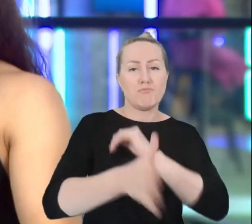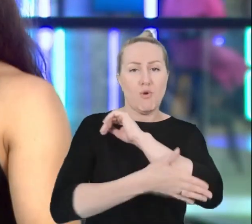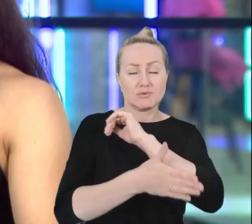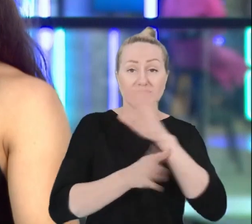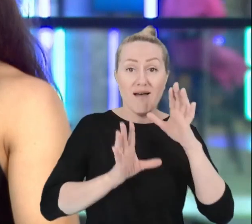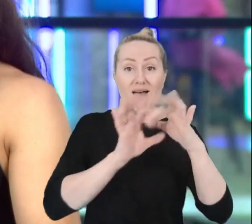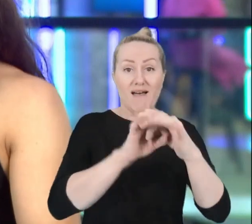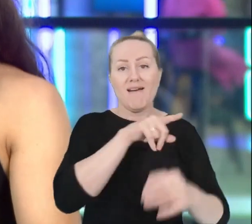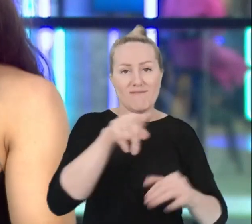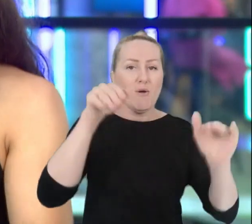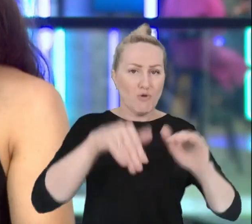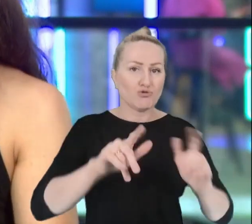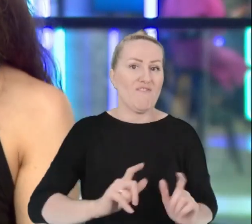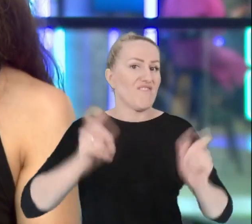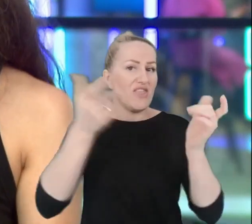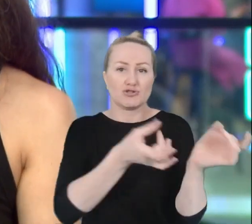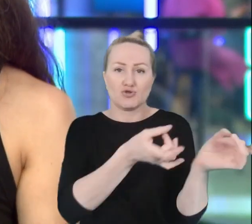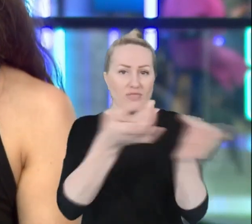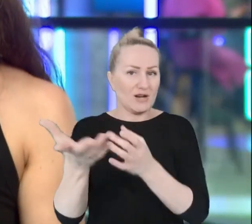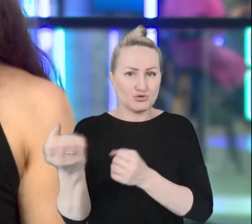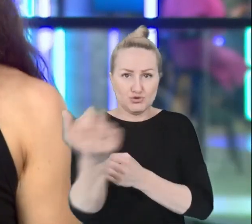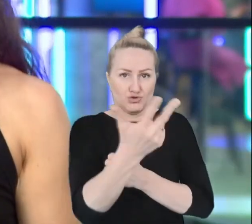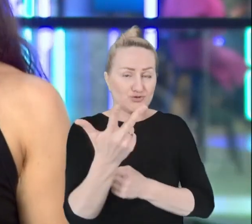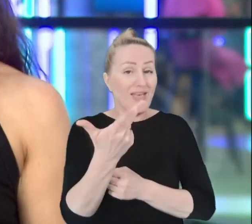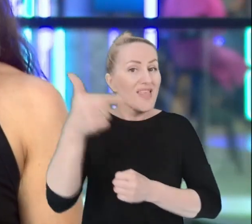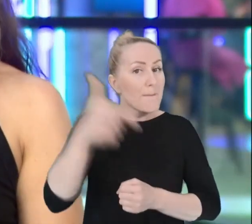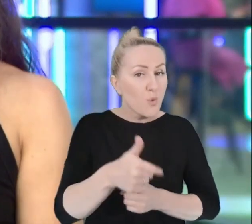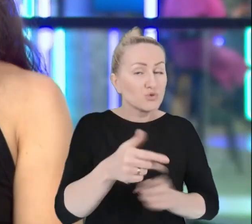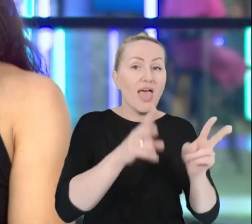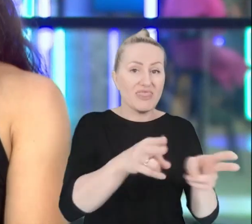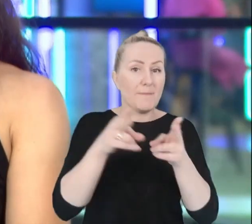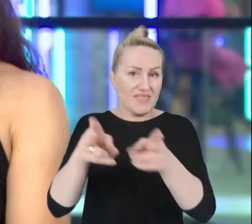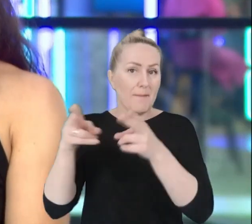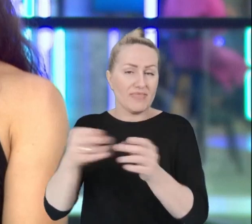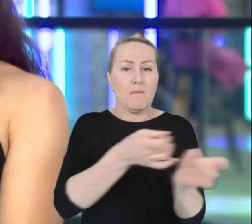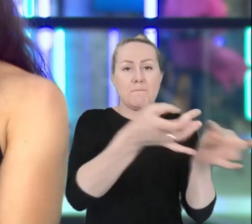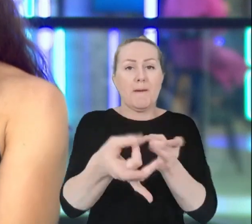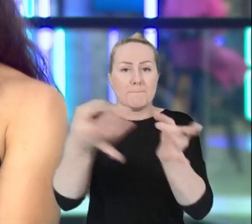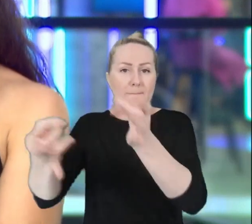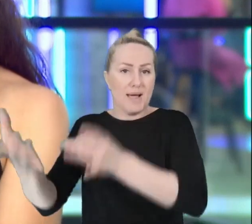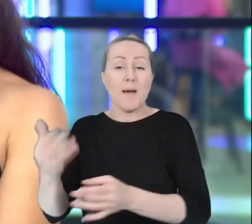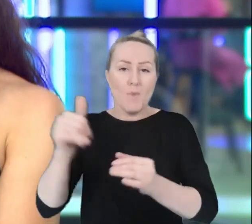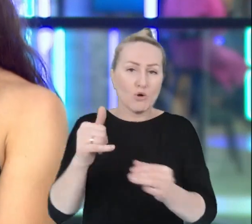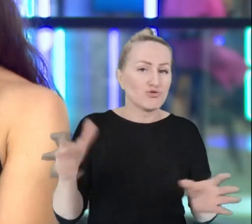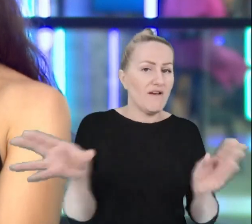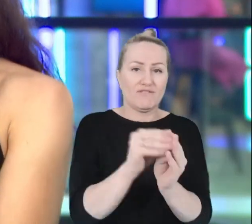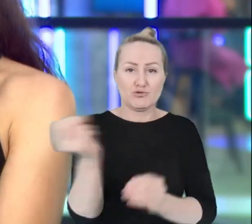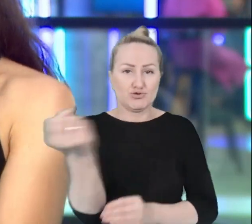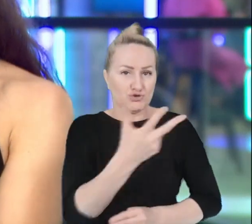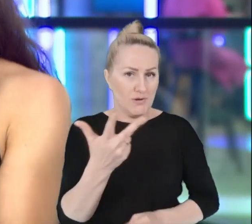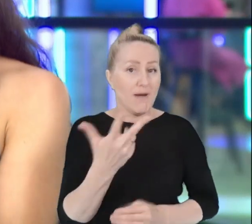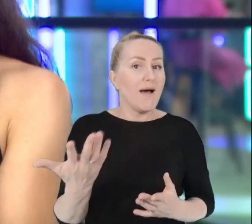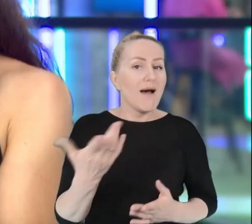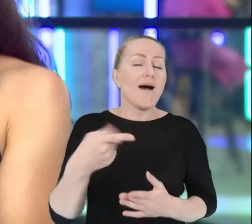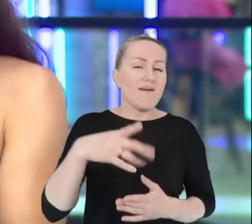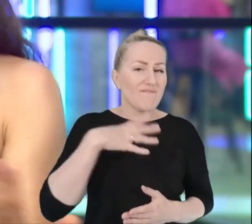wydarzać jednocześnie. Więc to niekoniecznie muszą być fazy. Ale tak, warto na to zwrócić uwagę, czyli